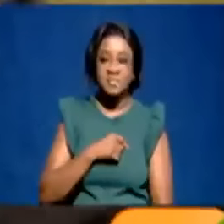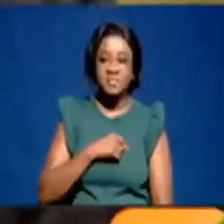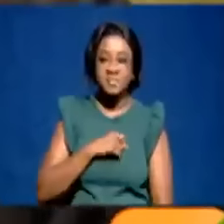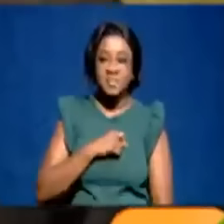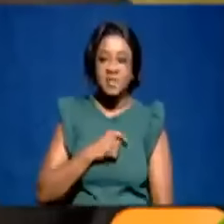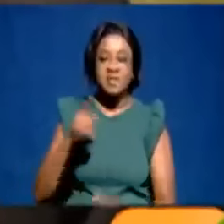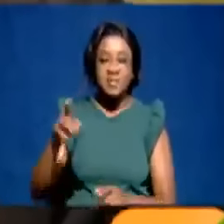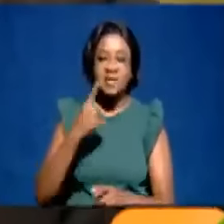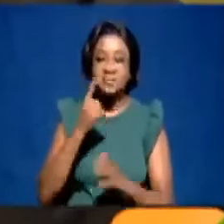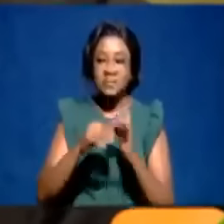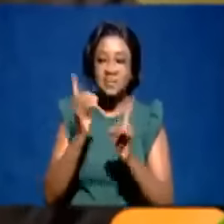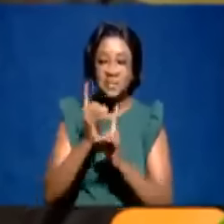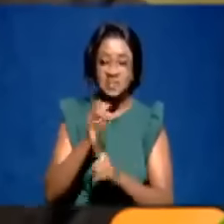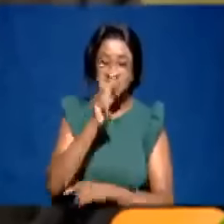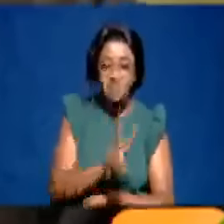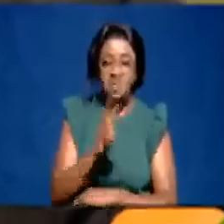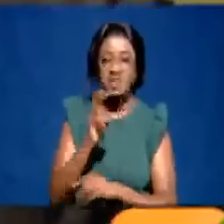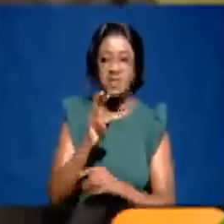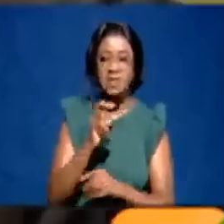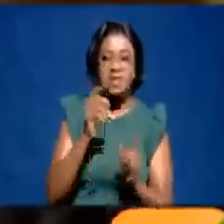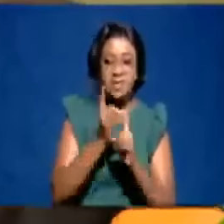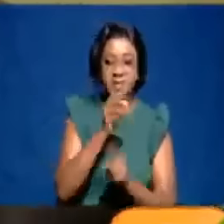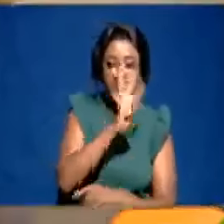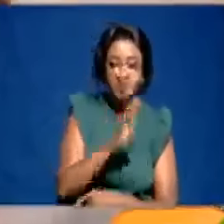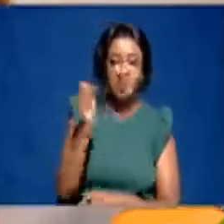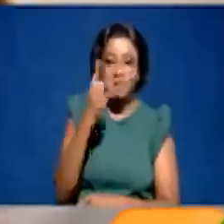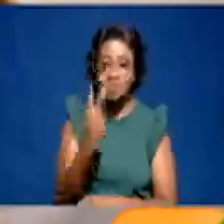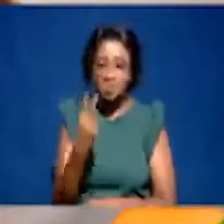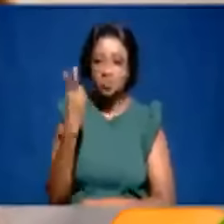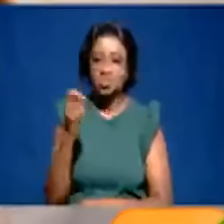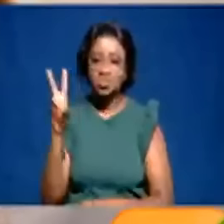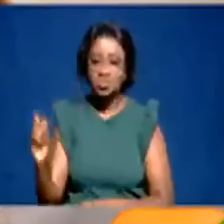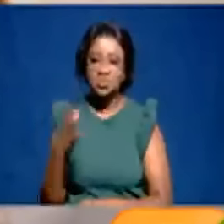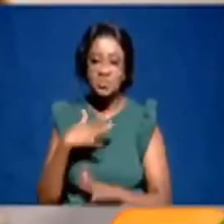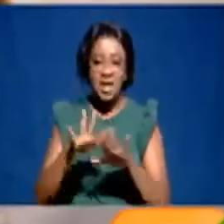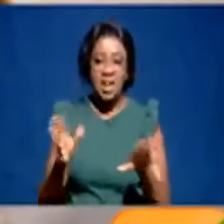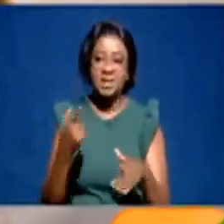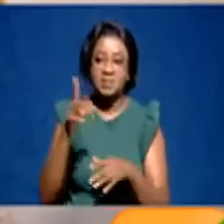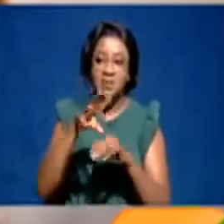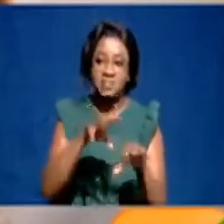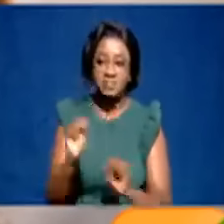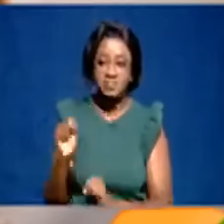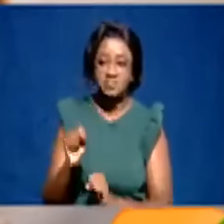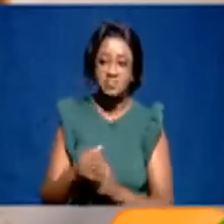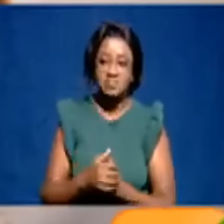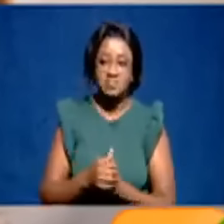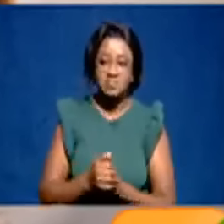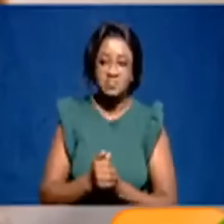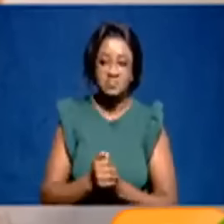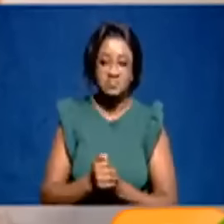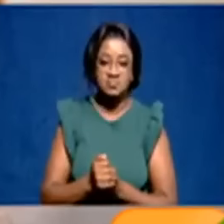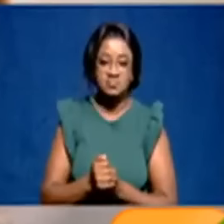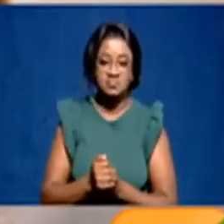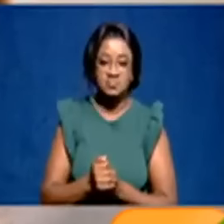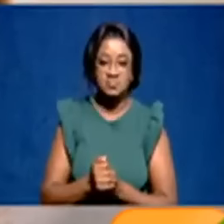napitishwa tarehe 2 mwezi wa tarehe 4 mwezi wa 2 2020. Umeshaweka tu sahihi kwa